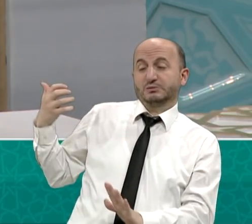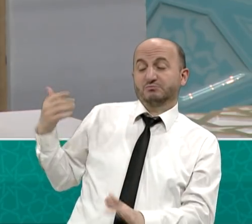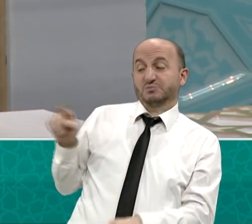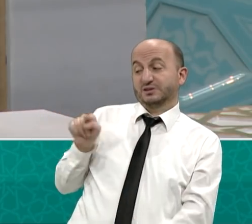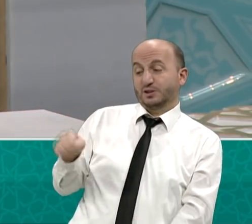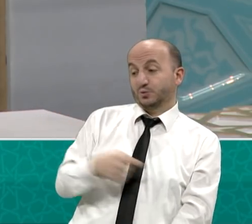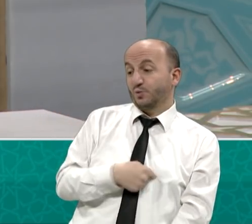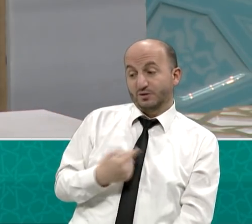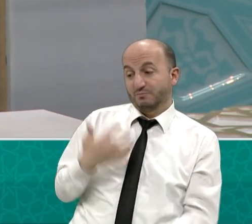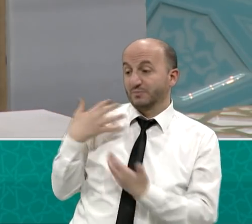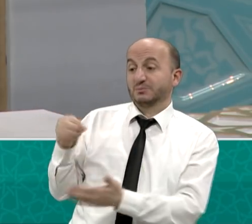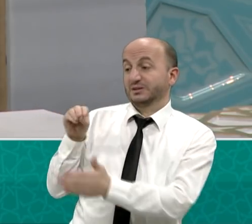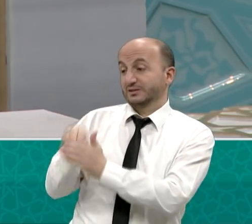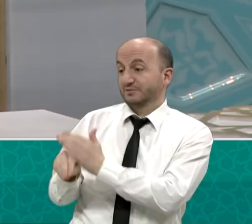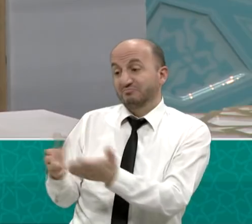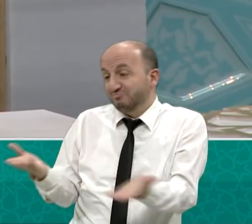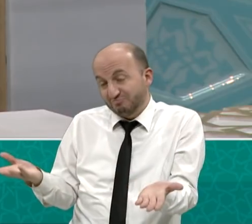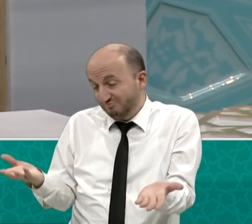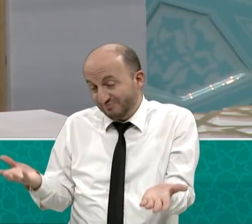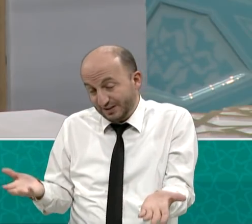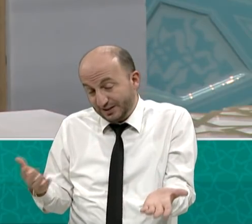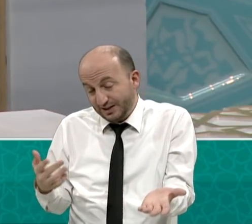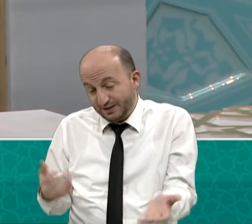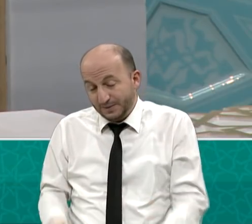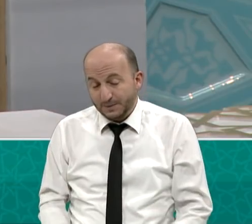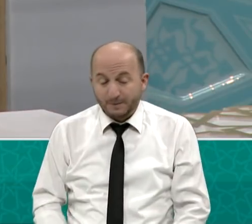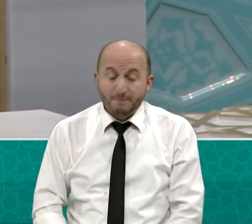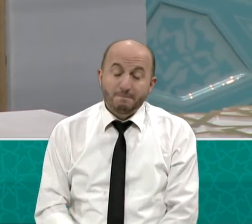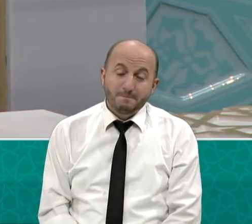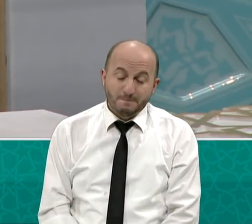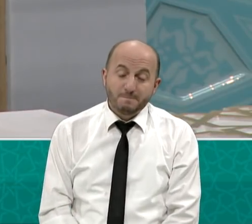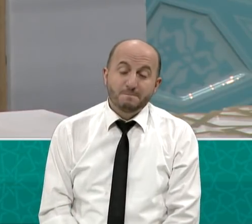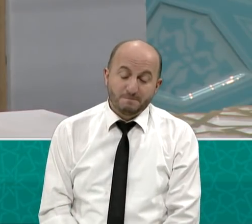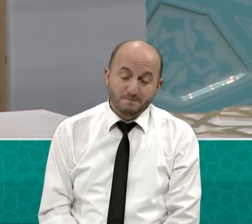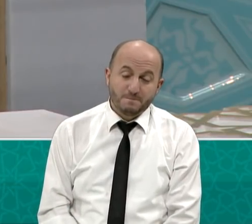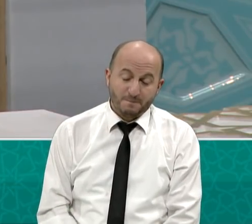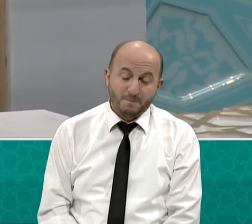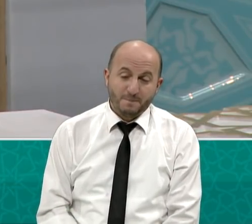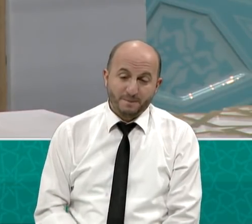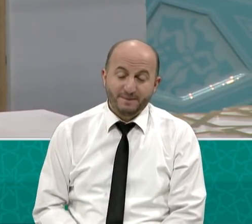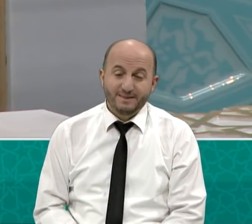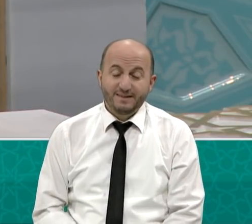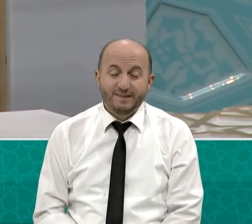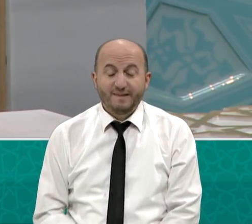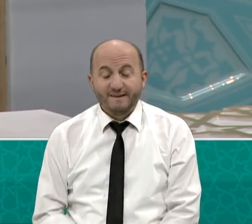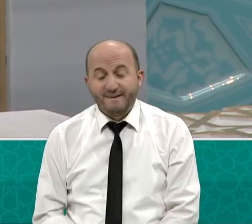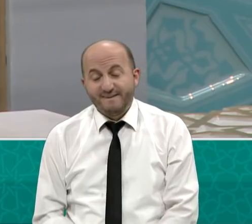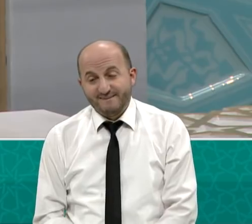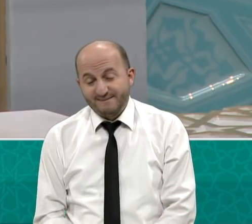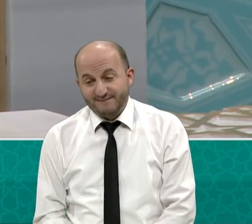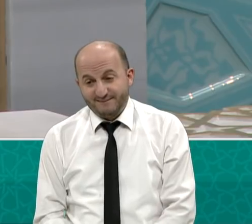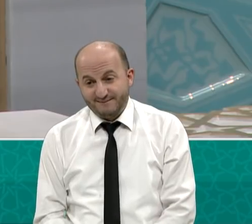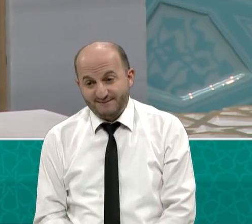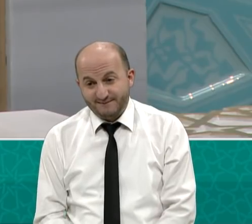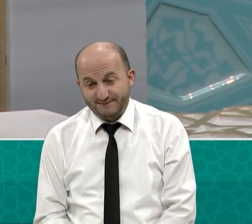gönlüne merhameti nasıl sokayım ki?" dediği nakledilir. Zaten yine ondan aktarılan ifade, "Men la yerham,